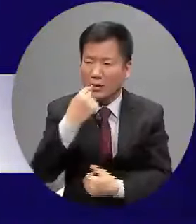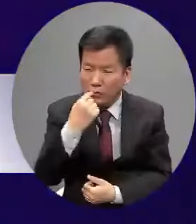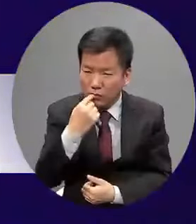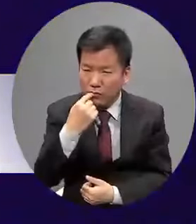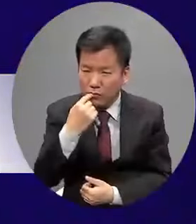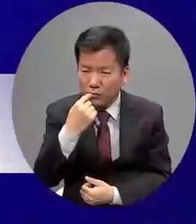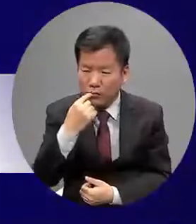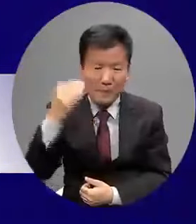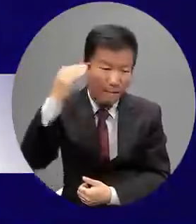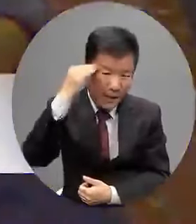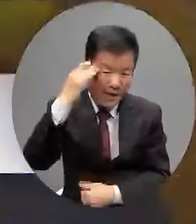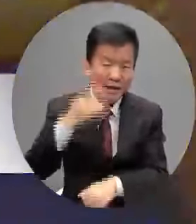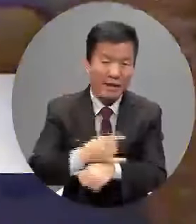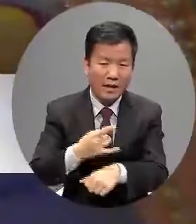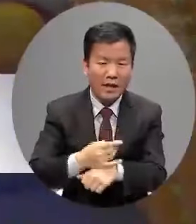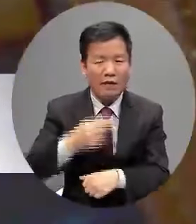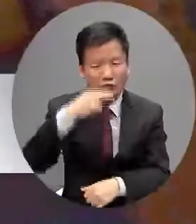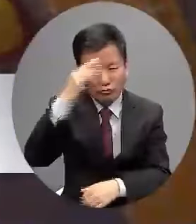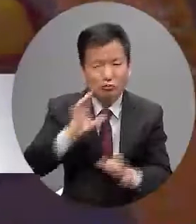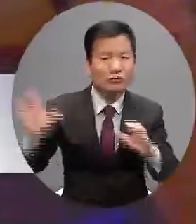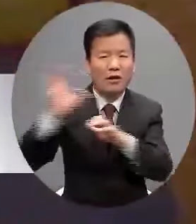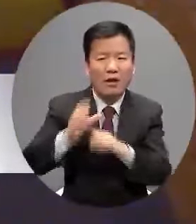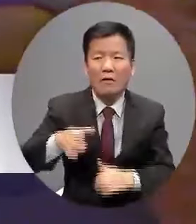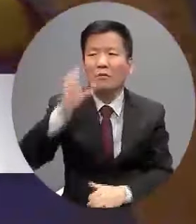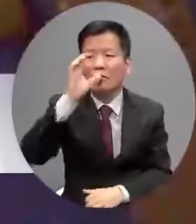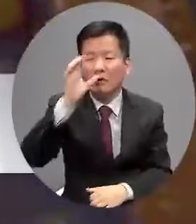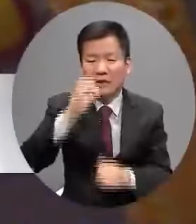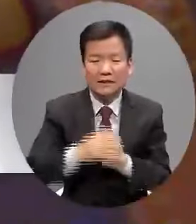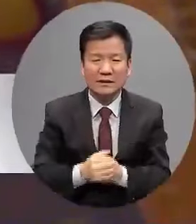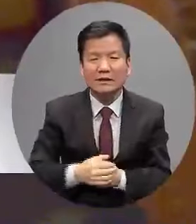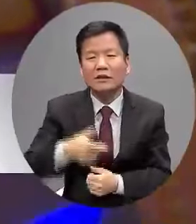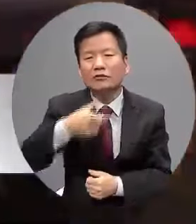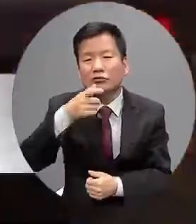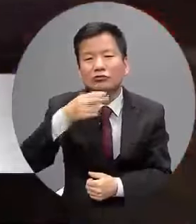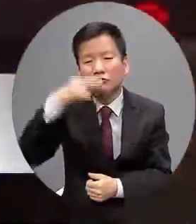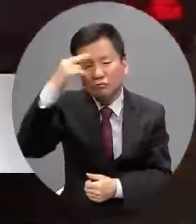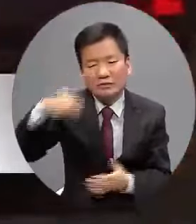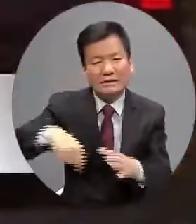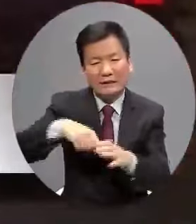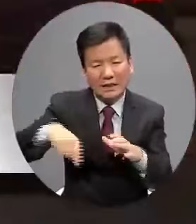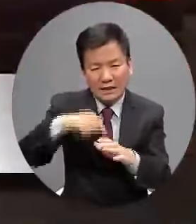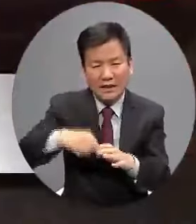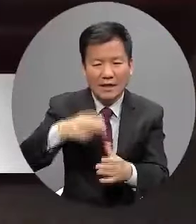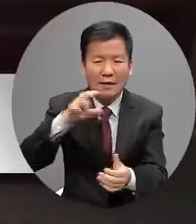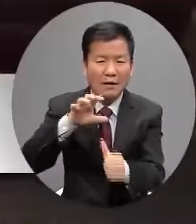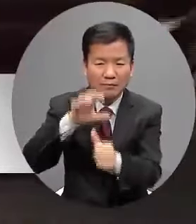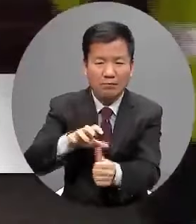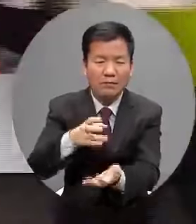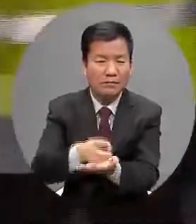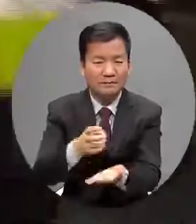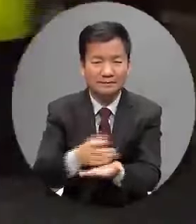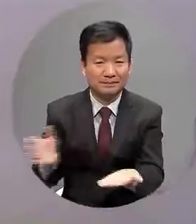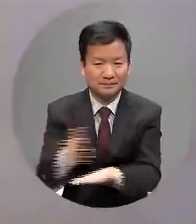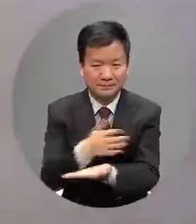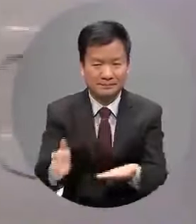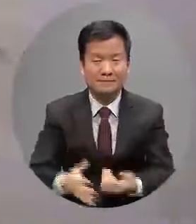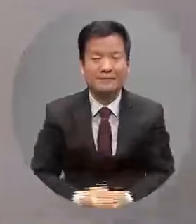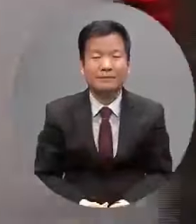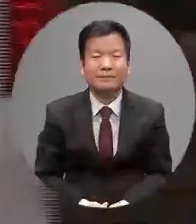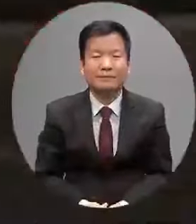거부처분 할 목적으로 술을 추가로 마시는 일명 술 타기에 대한 처벌 규정이 없었습니다 문주